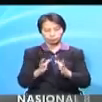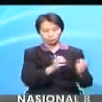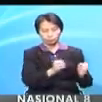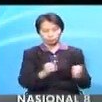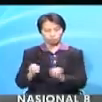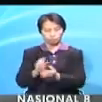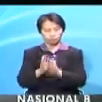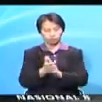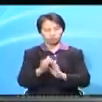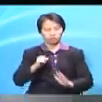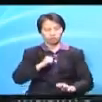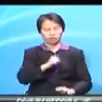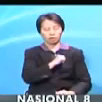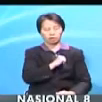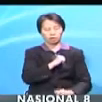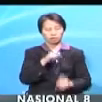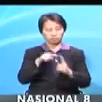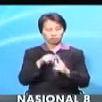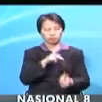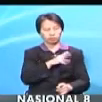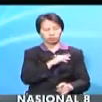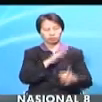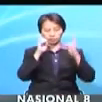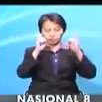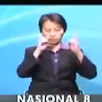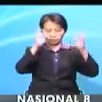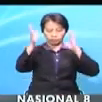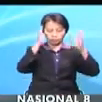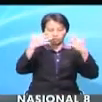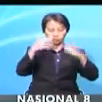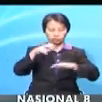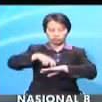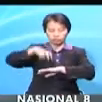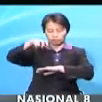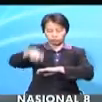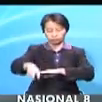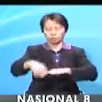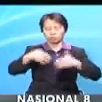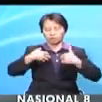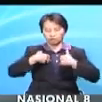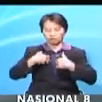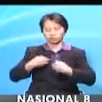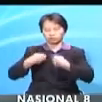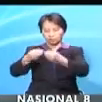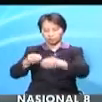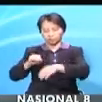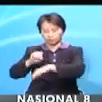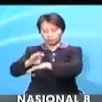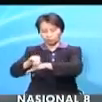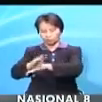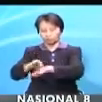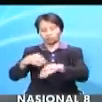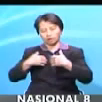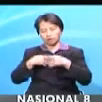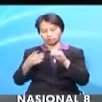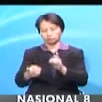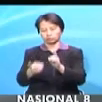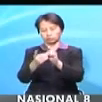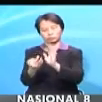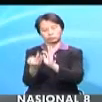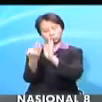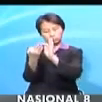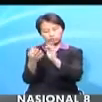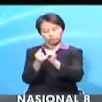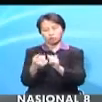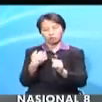yang menjadi ahli sistem kepada kementerian pendidikan Malaysia telah turun untuk mengadakan sesi konseling mengadakan pertemuan bersmoker